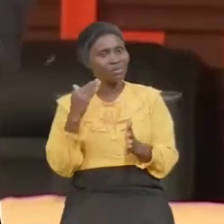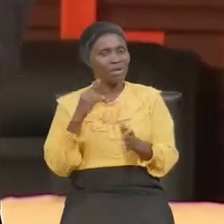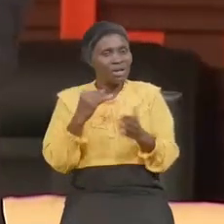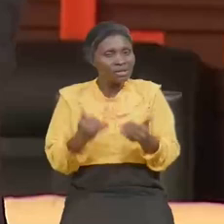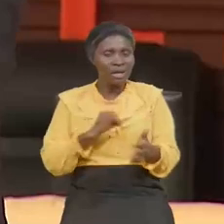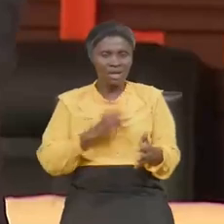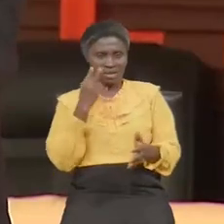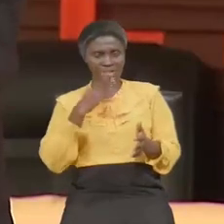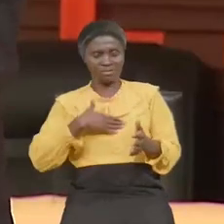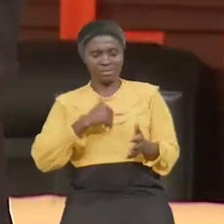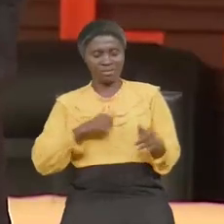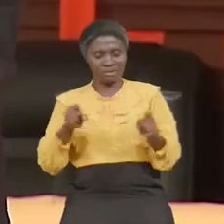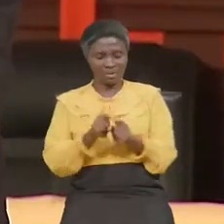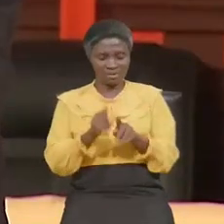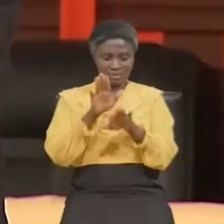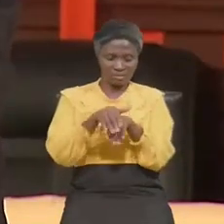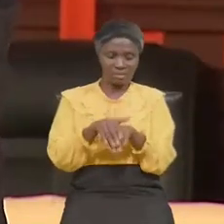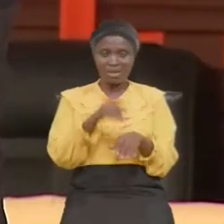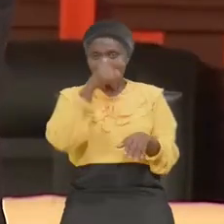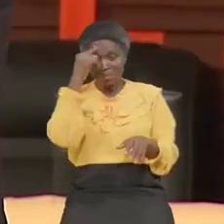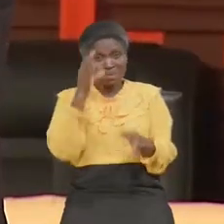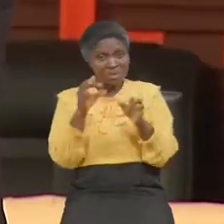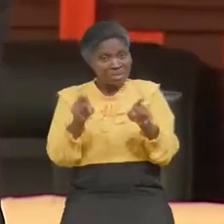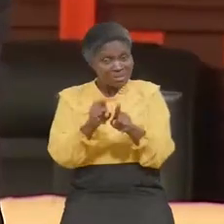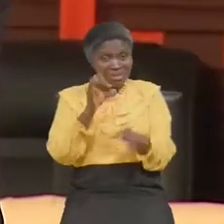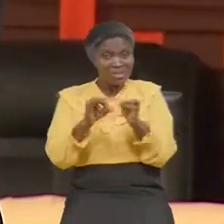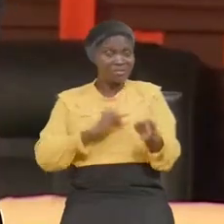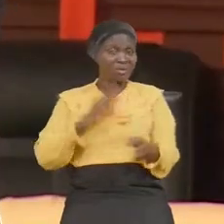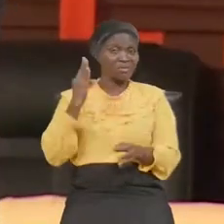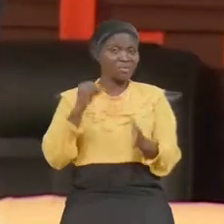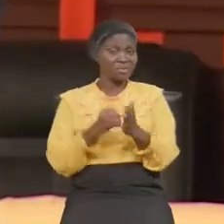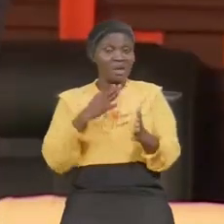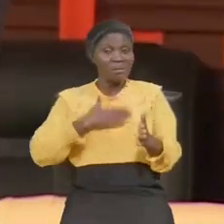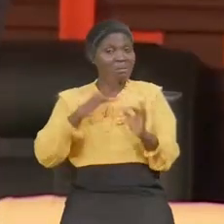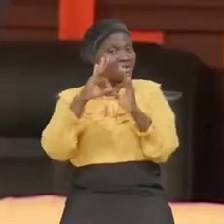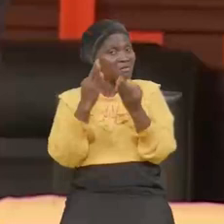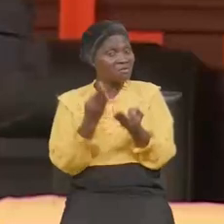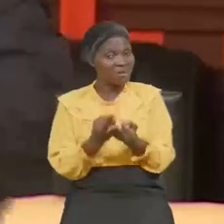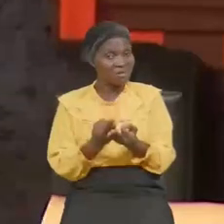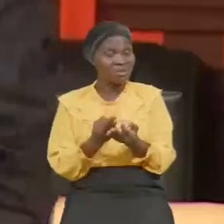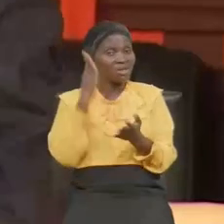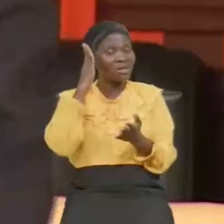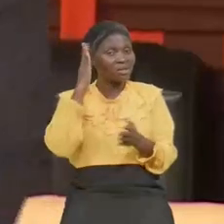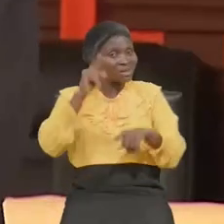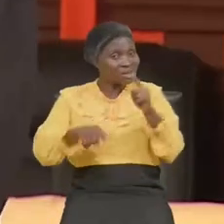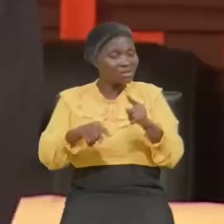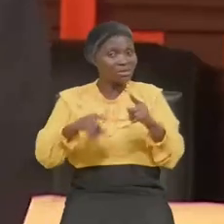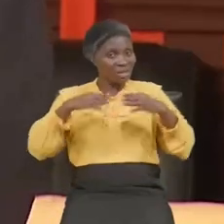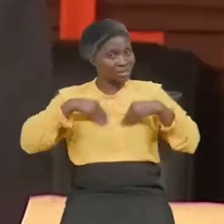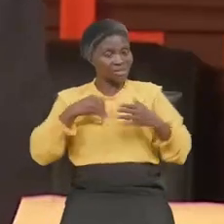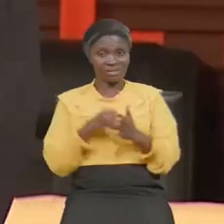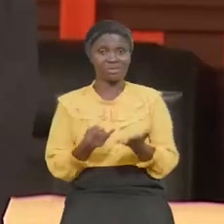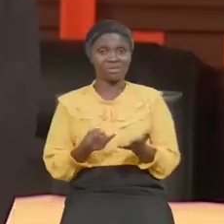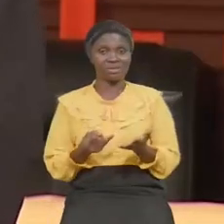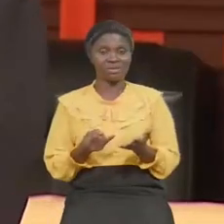hypocrite. Parce que maintenant, même si je prêche ça, ma famille ne peut pas soutenir cela. N'aimez pas le monde, ni les choses qui